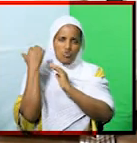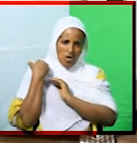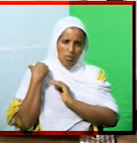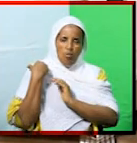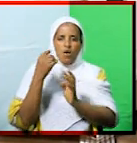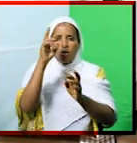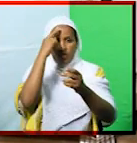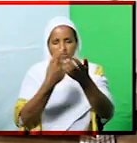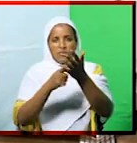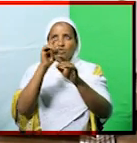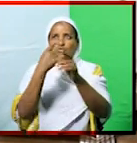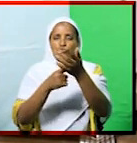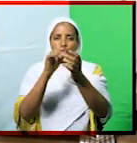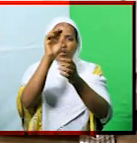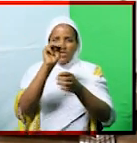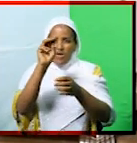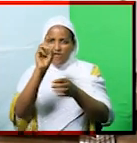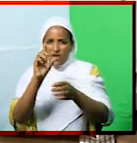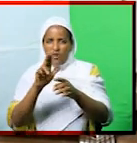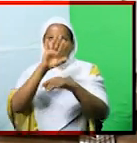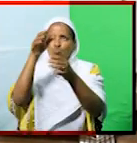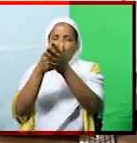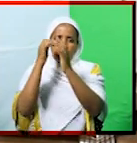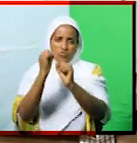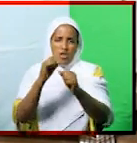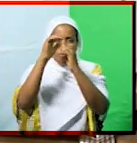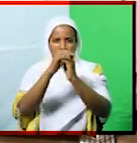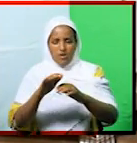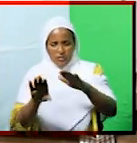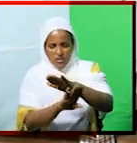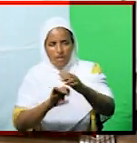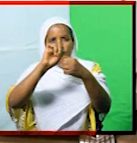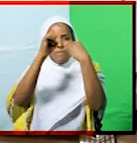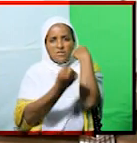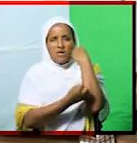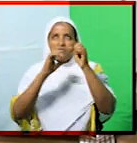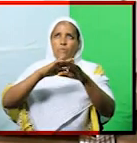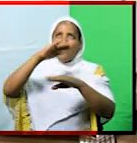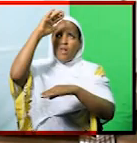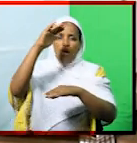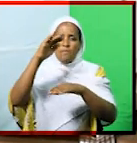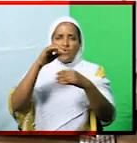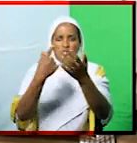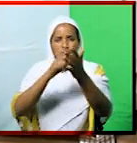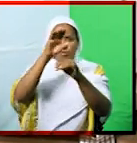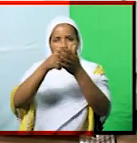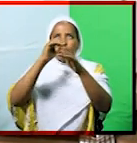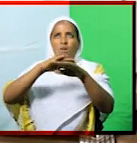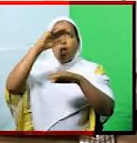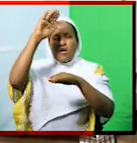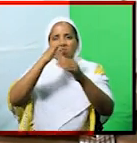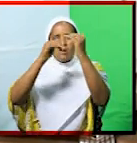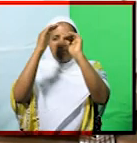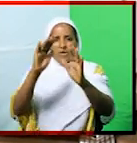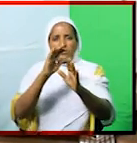ወዲህ ታማሚ ነው ማለት፣ መልሶ ደግሞ አይታመምም ማለት፣ አንድ ጊዜ በመስቀል ላይ አለ ማለት። ለጸዋሬ ሰማያት ወምድር